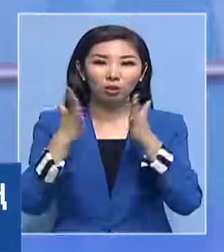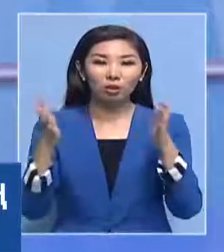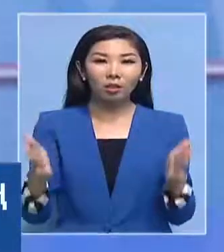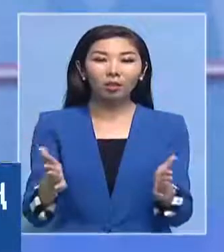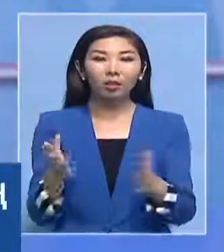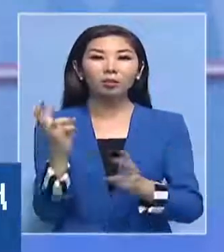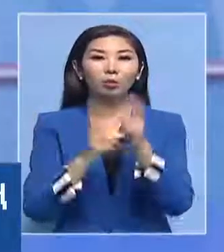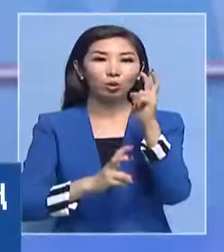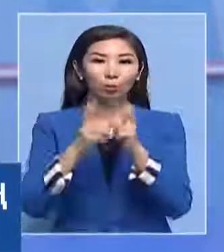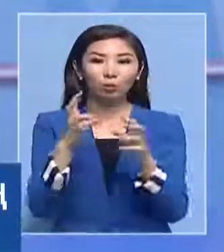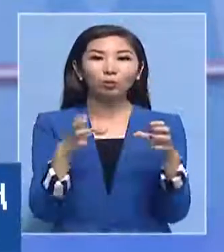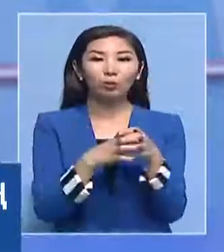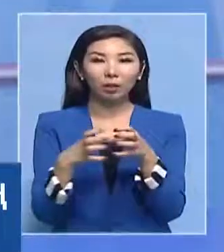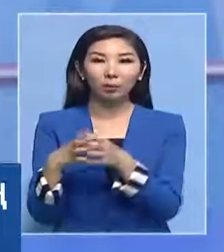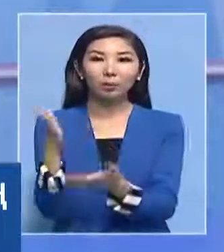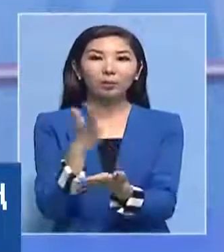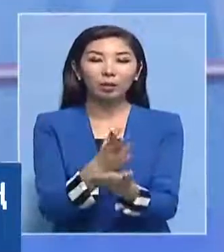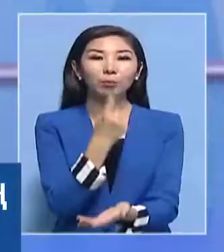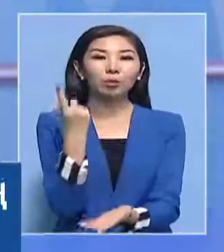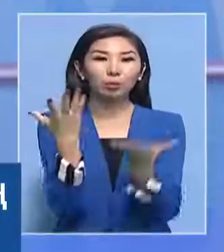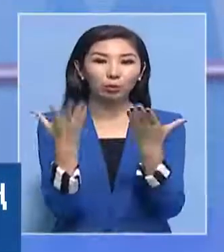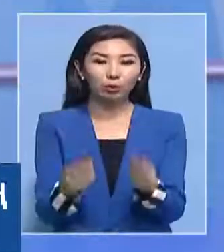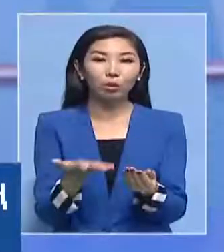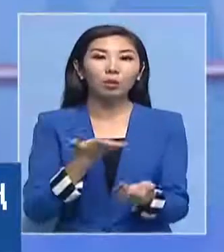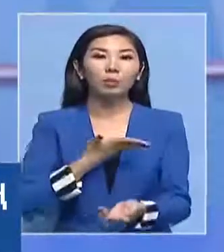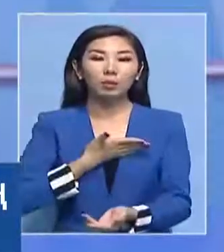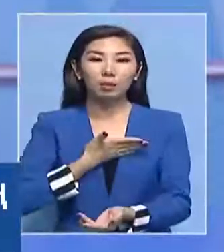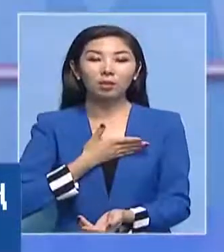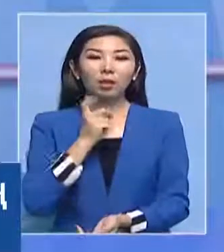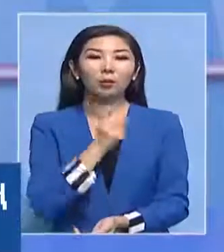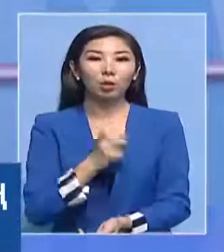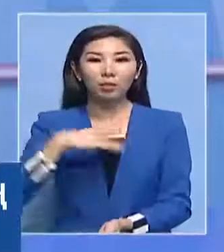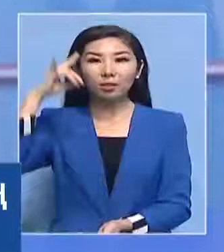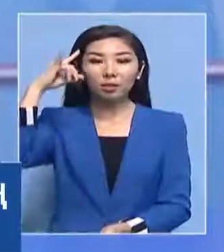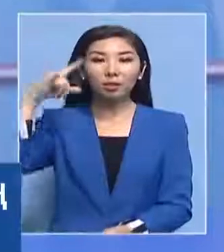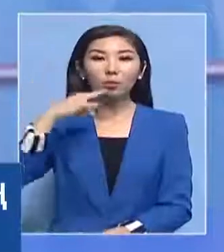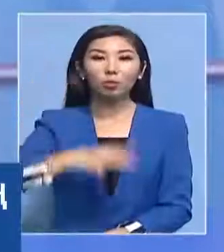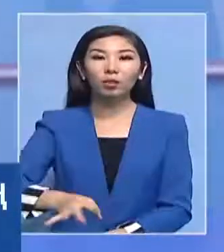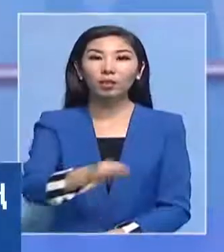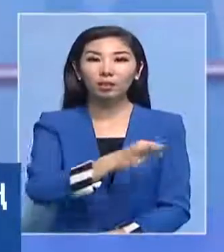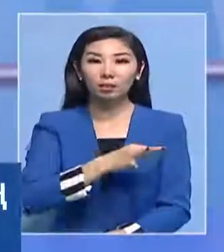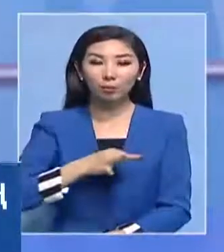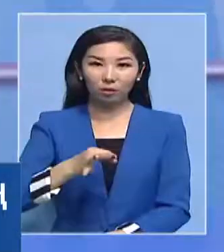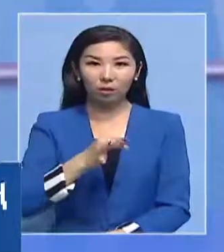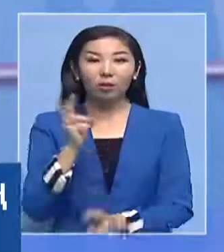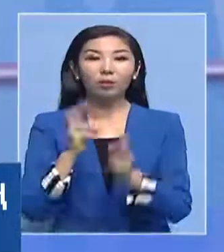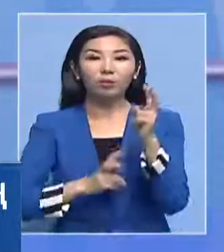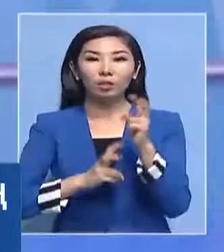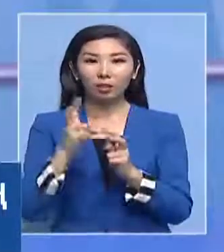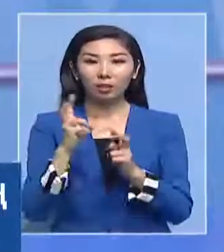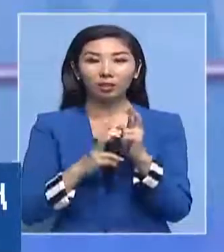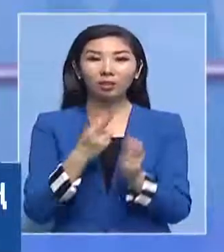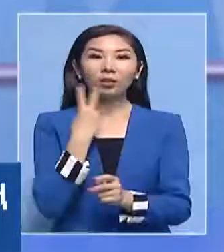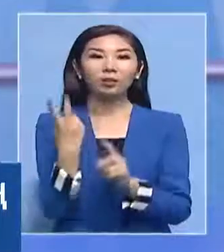жаңағы кәсіподақ ұйымдары бар. Бірінші, бүгін мына біз өкіліміз бұл Қазақстан Республикасы Федерациясы, кәсіподақтар